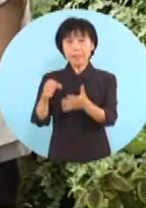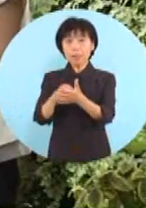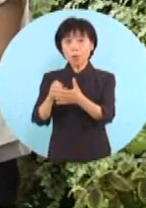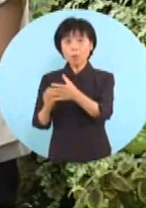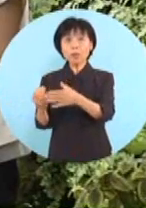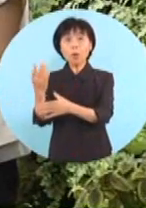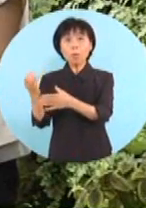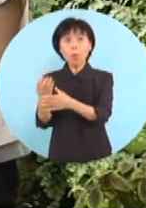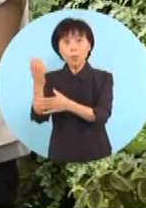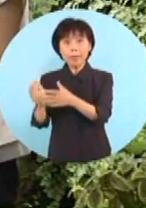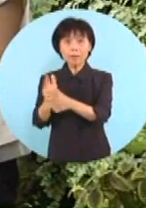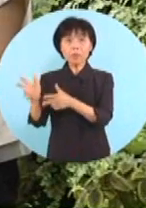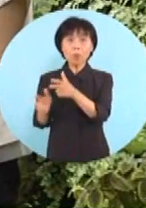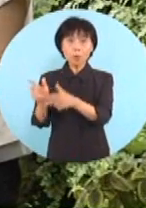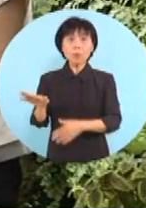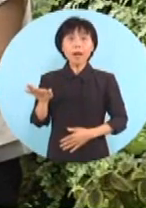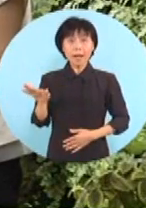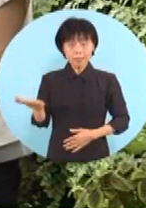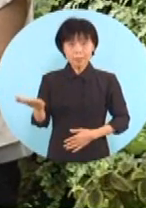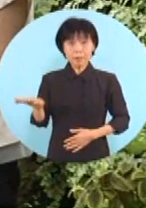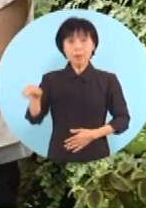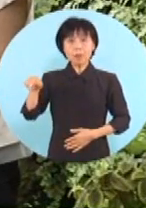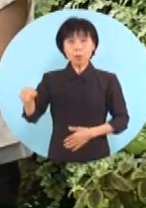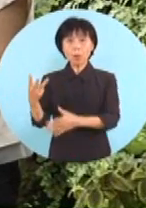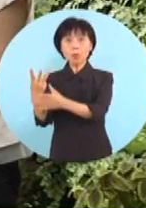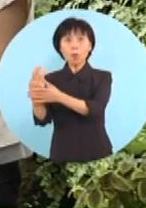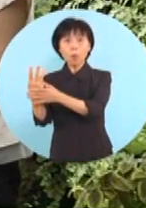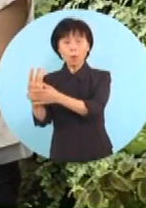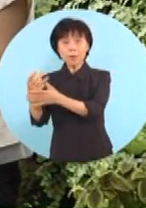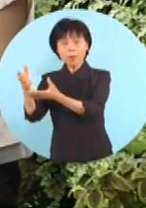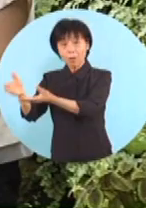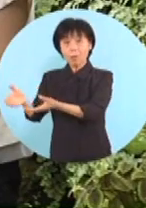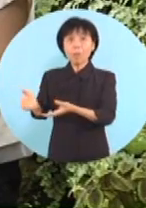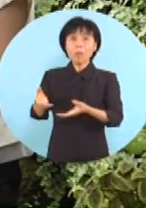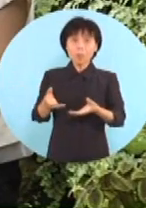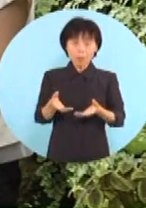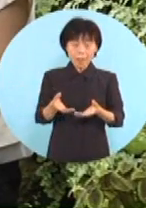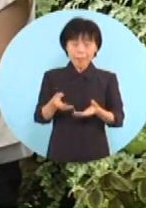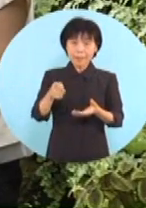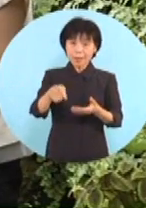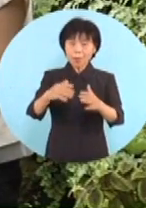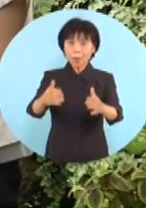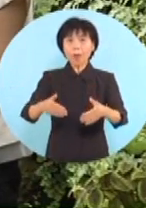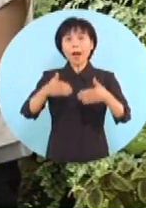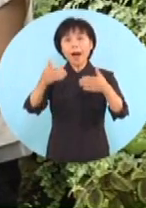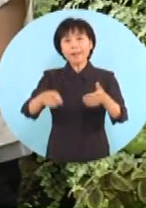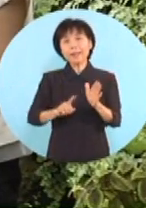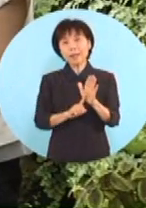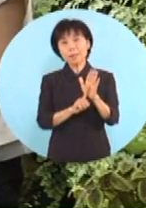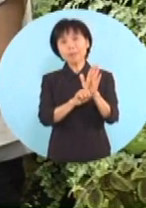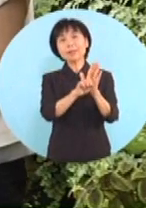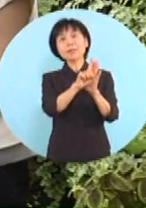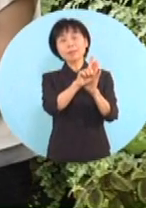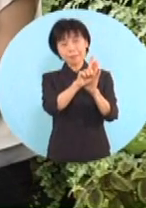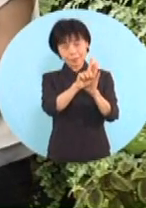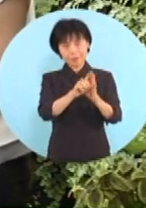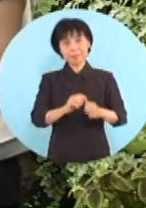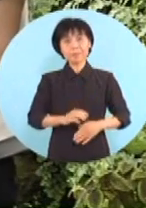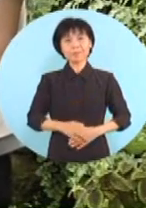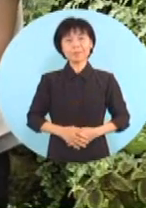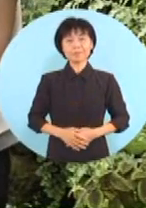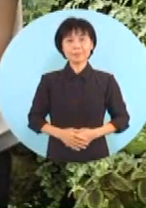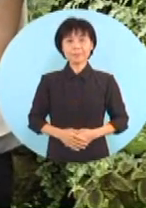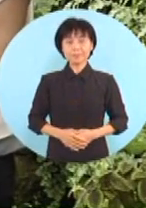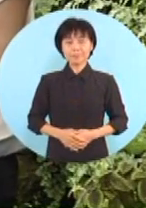のゴミを燃やす熱を利用して、それを温水にしてね、こちらに送ってもらって、この温室